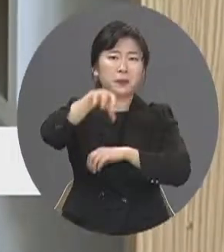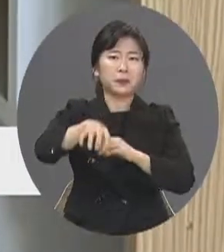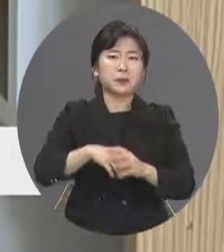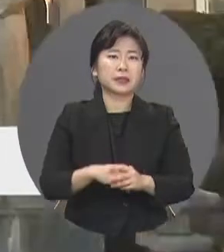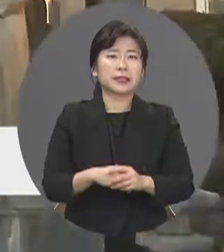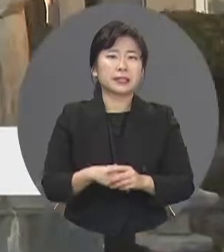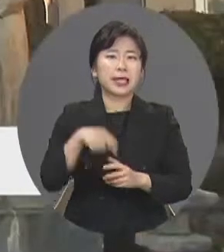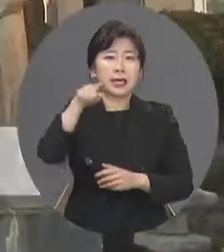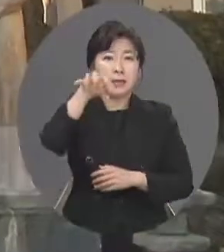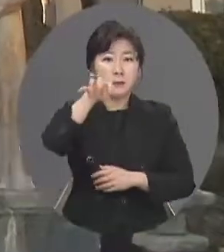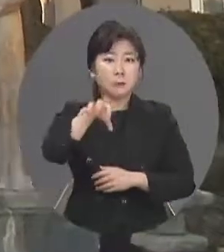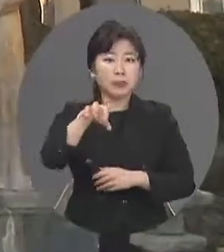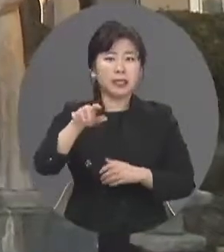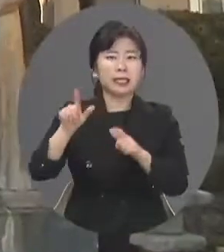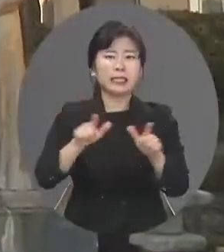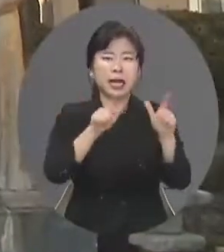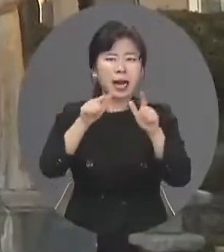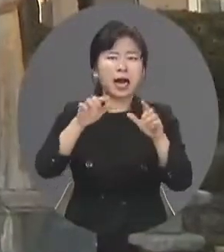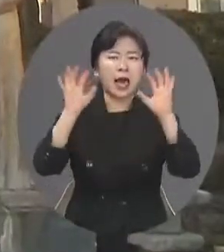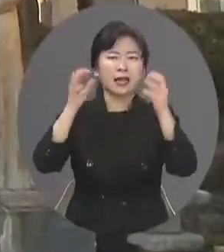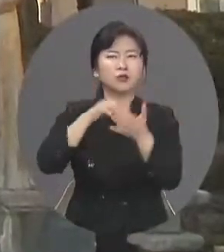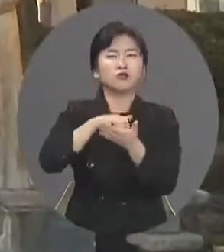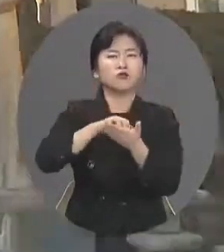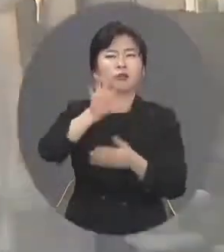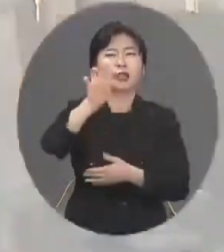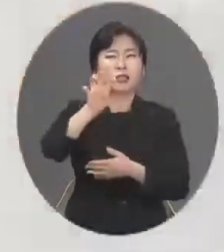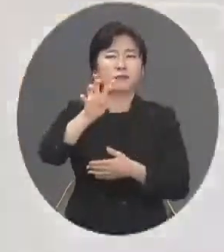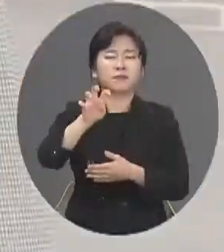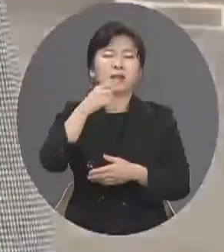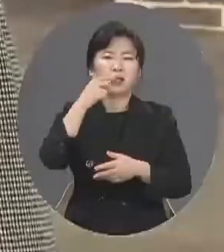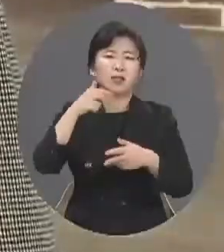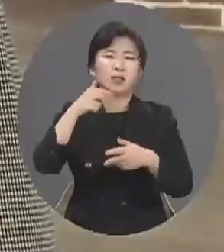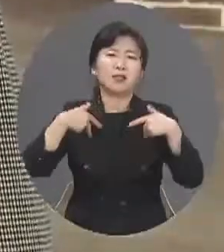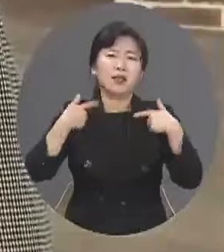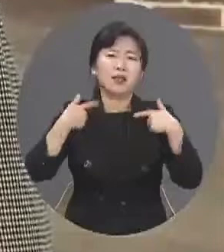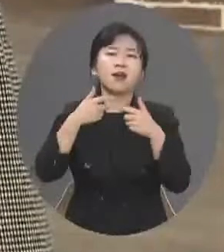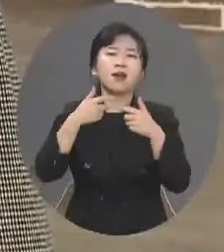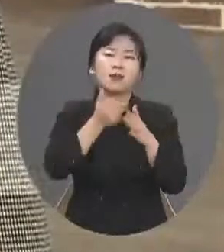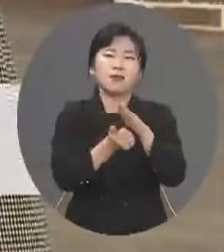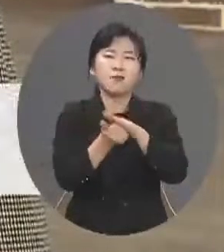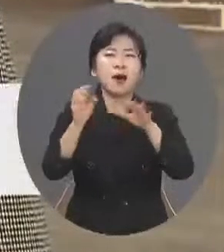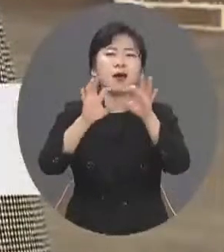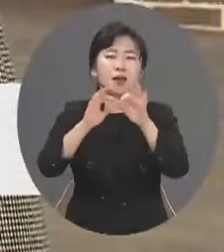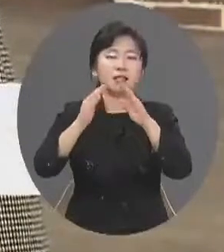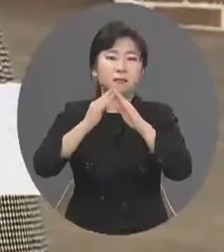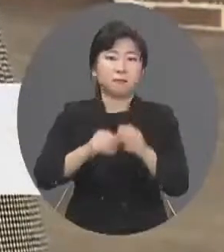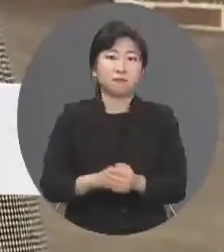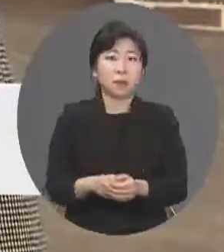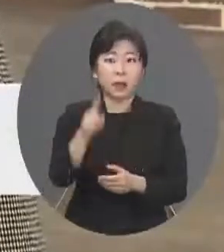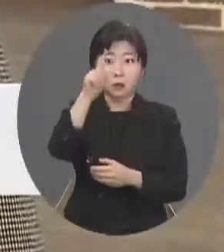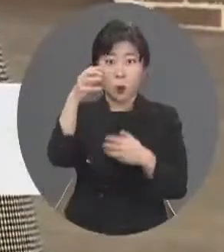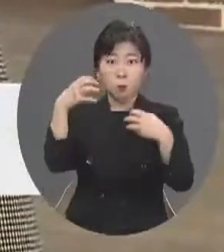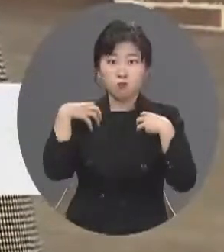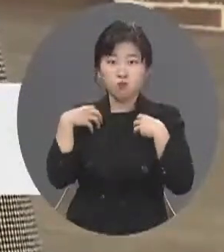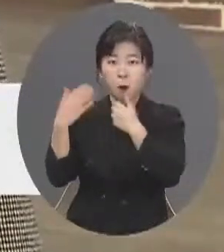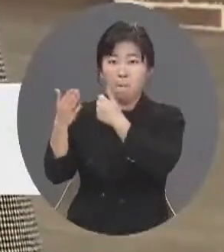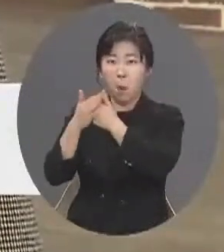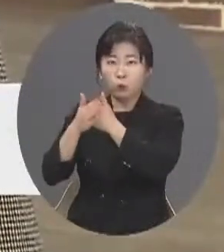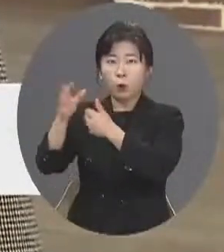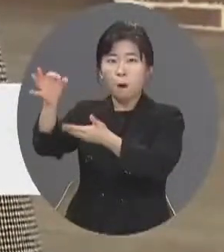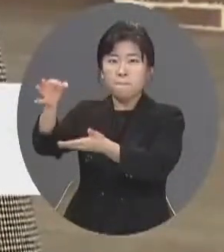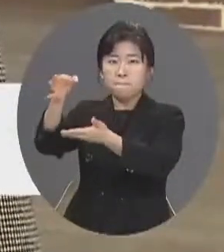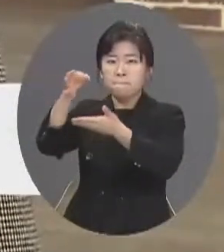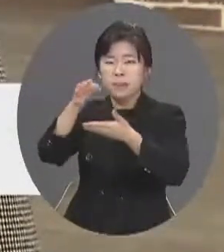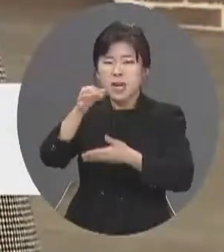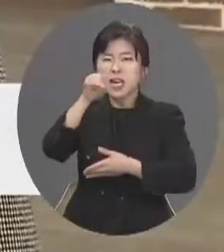아동 마음 명의 머물고 있는 경남 진해에 희망의 집 입니다 정부 보조를 받아서 어 기능 보강 b 라고